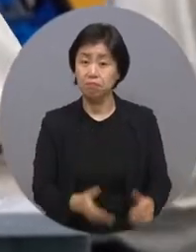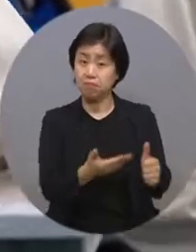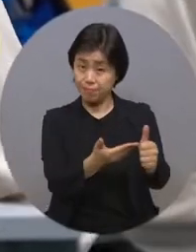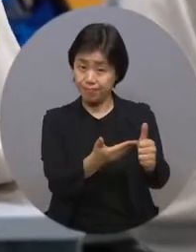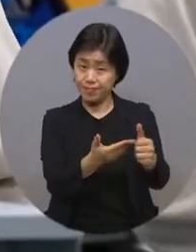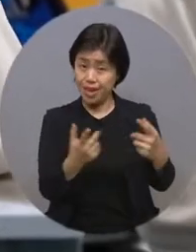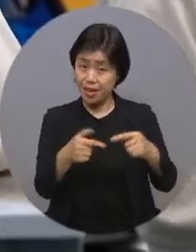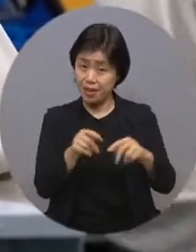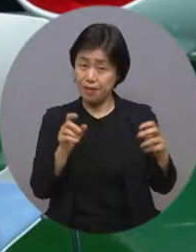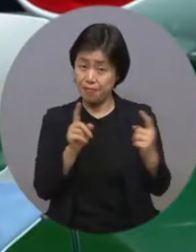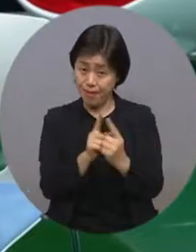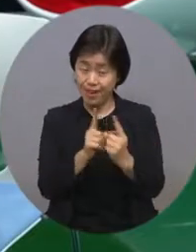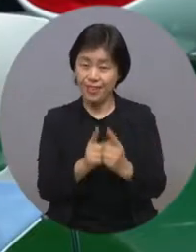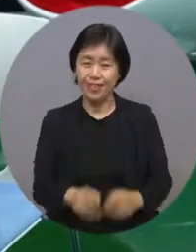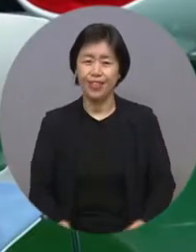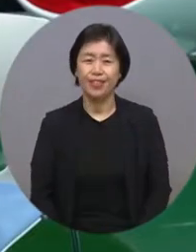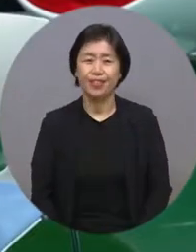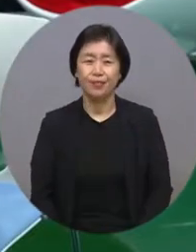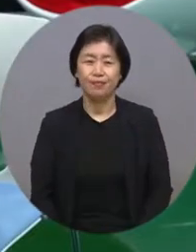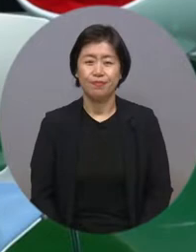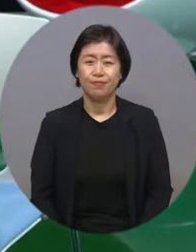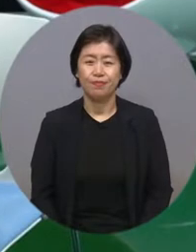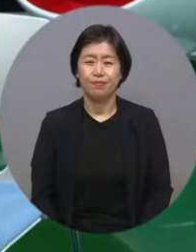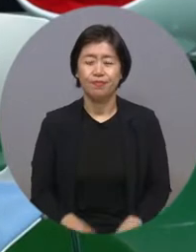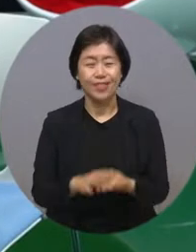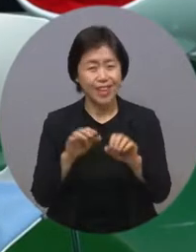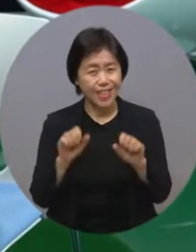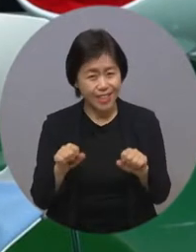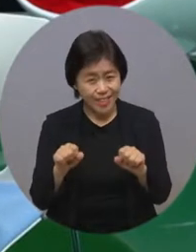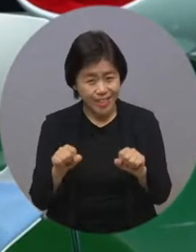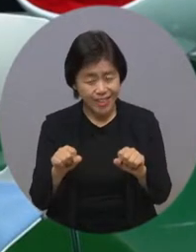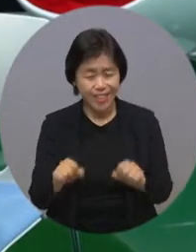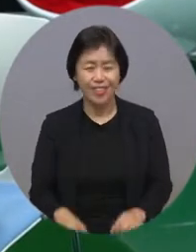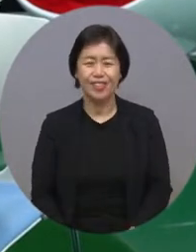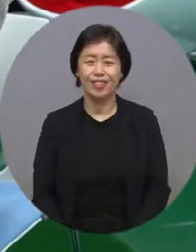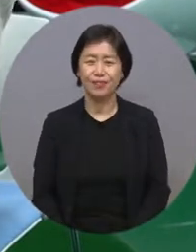이야기도 들어볼까요? 네, 안녕하세요.